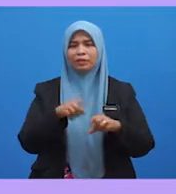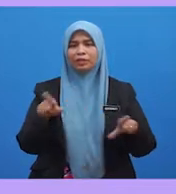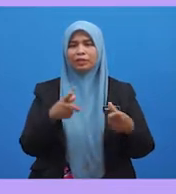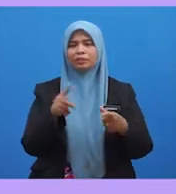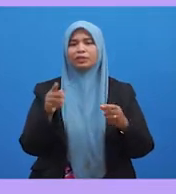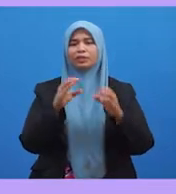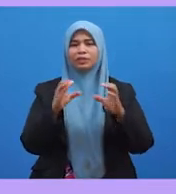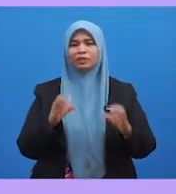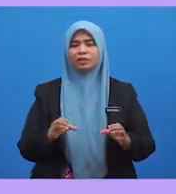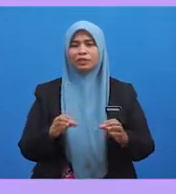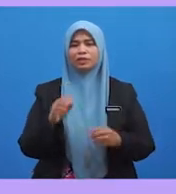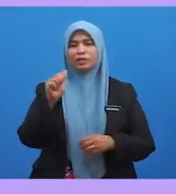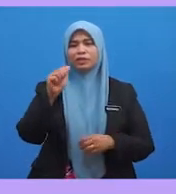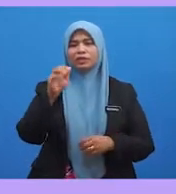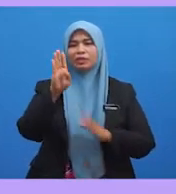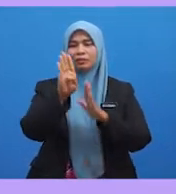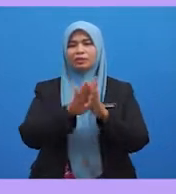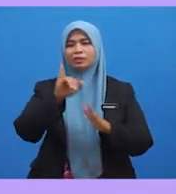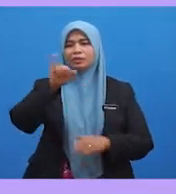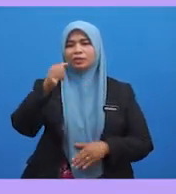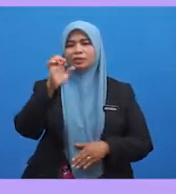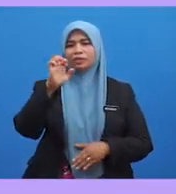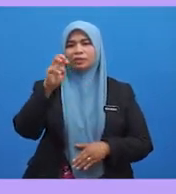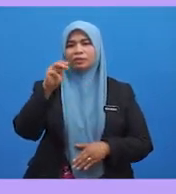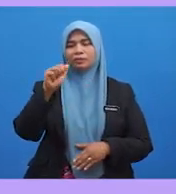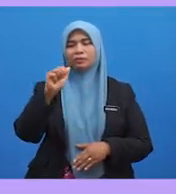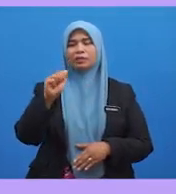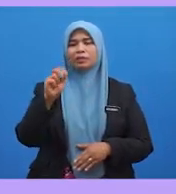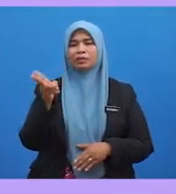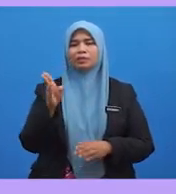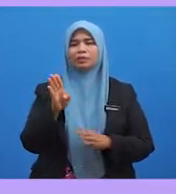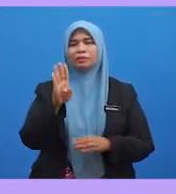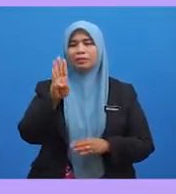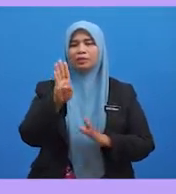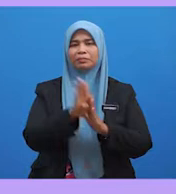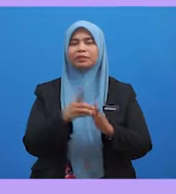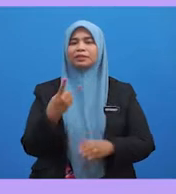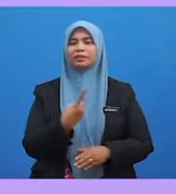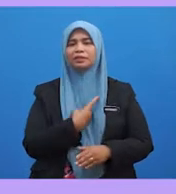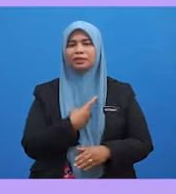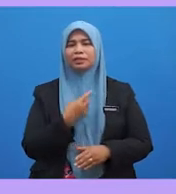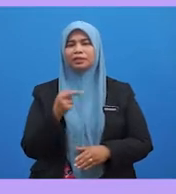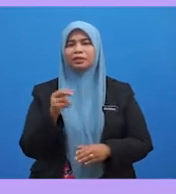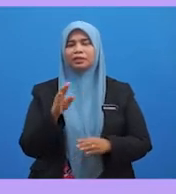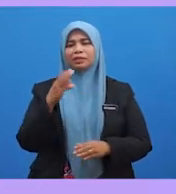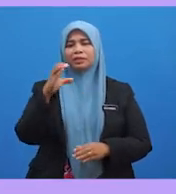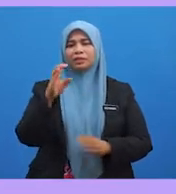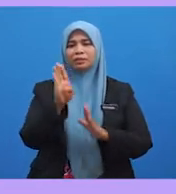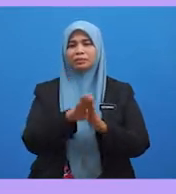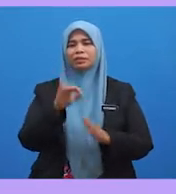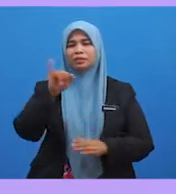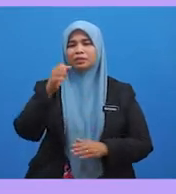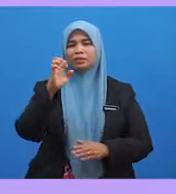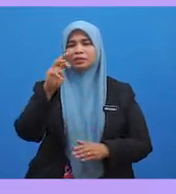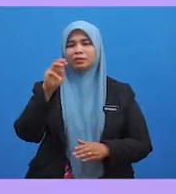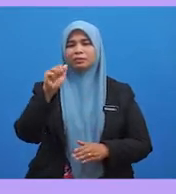A. berjemaah, B. bersendirian, si berjemaah dan